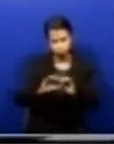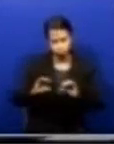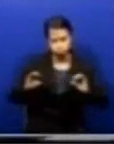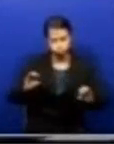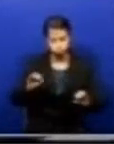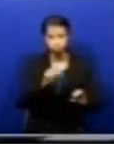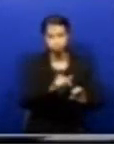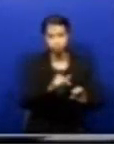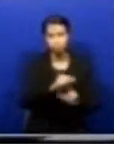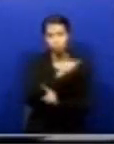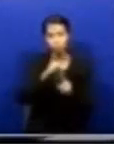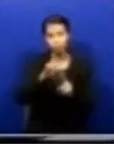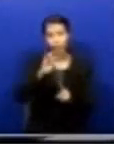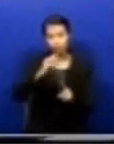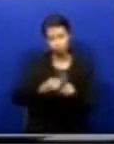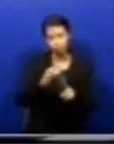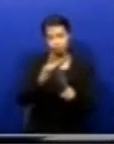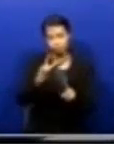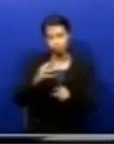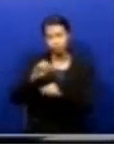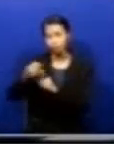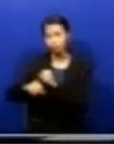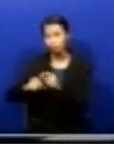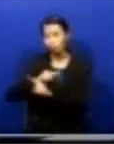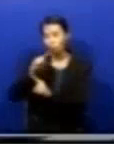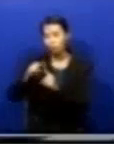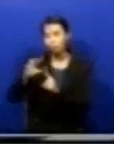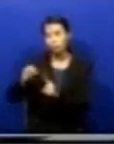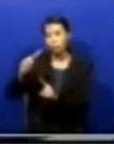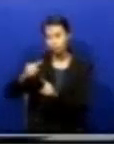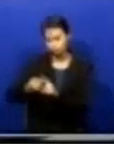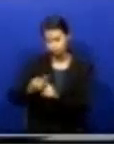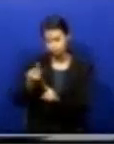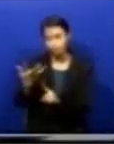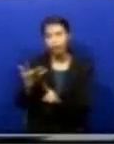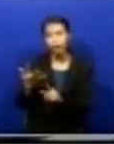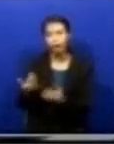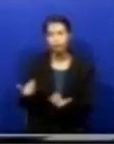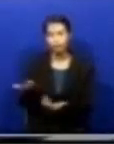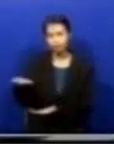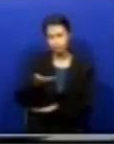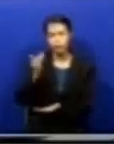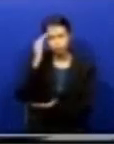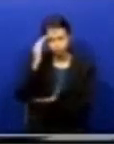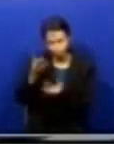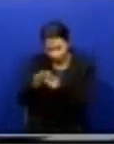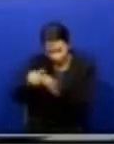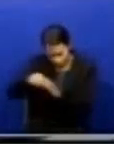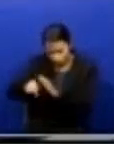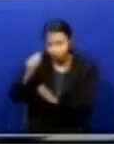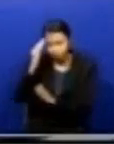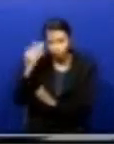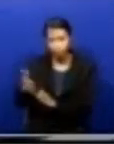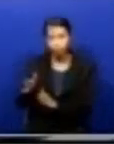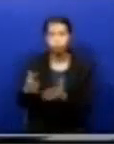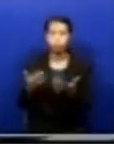นกับ31พฤษภาคมรายละเอียดท่านคงทราบแล้วเพราะท่านพิจารณาวาระหนึ่งมาแล้วนะครับต่อมาวัน